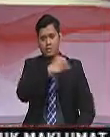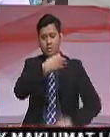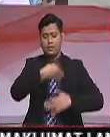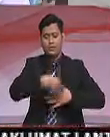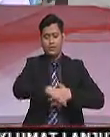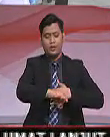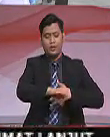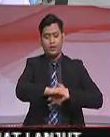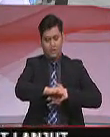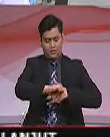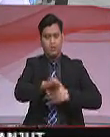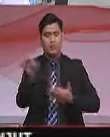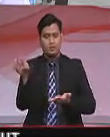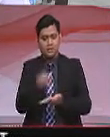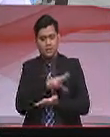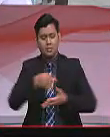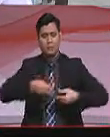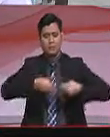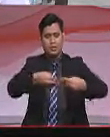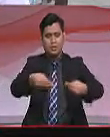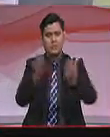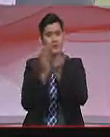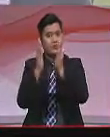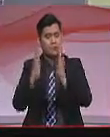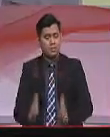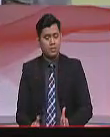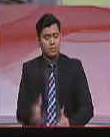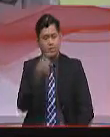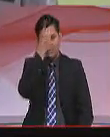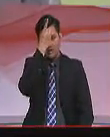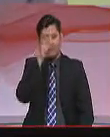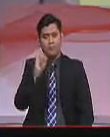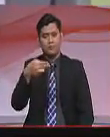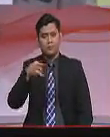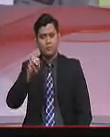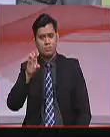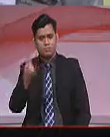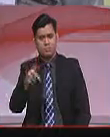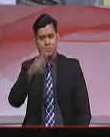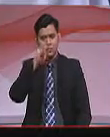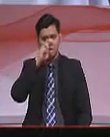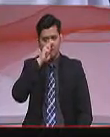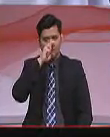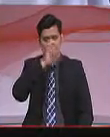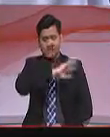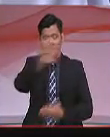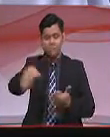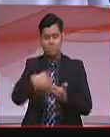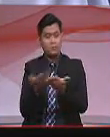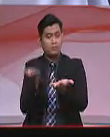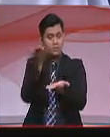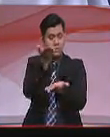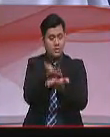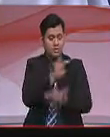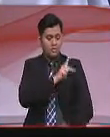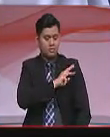sekolah untuk dicetak dan diedarkan kepada murid. Datuk Dr. Mah menegaskan semua langkah ini bukti Kementerian peka terhadap keperluan